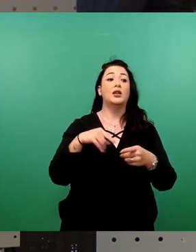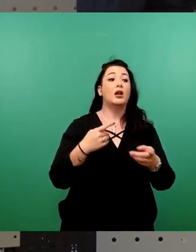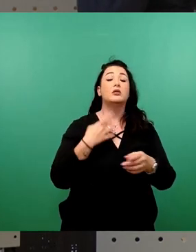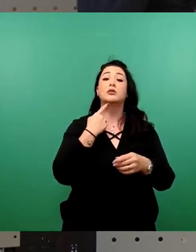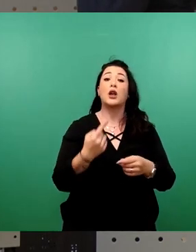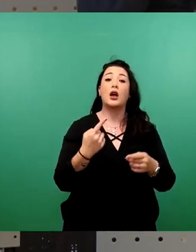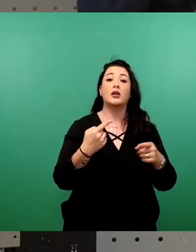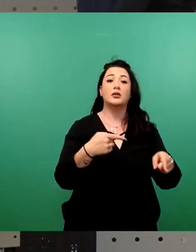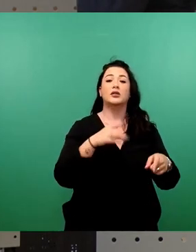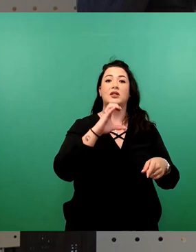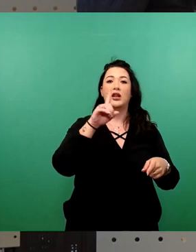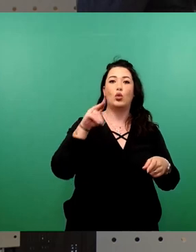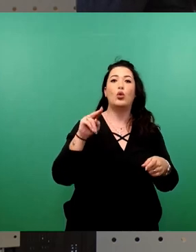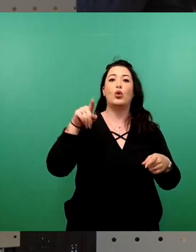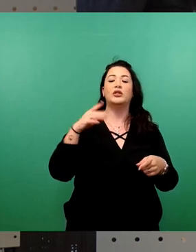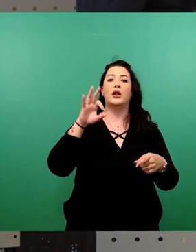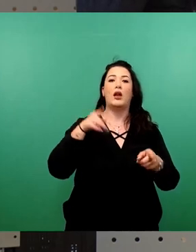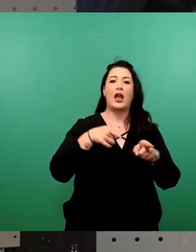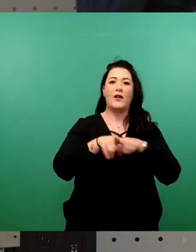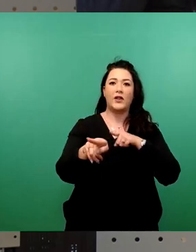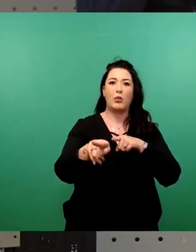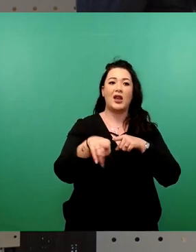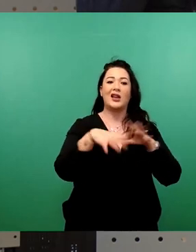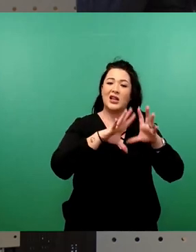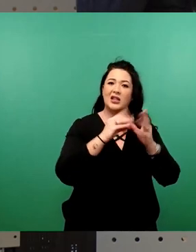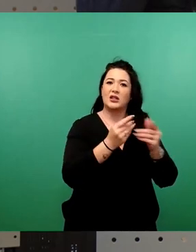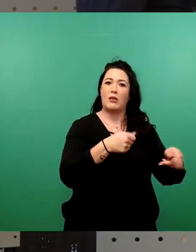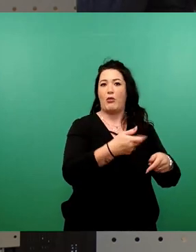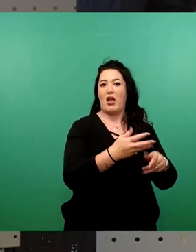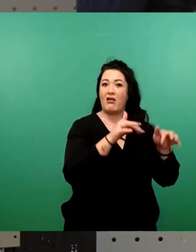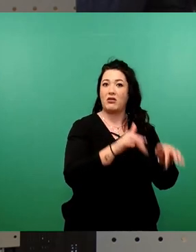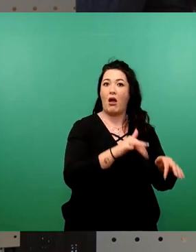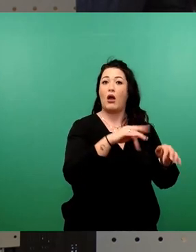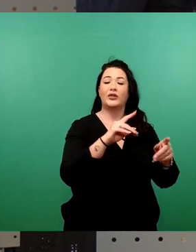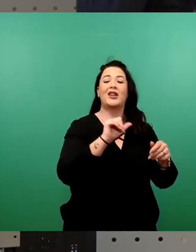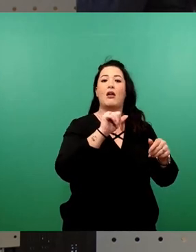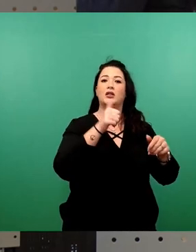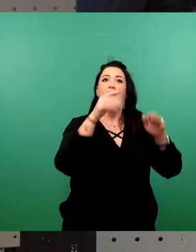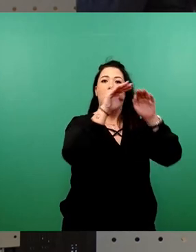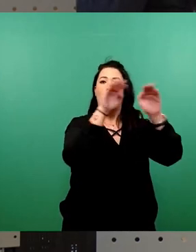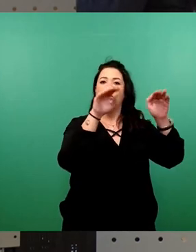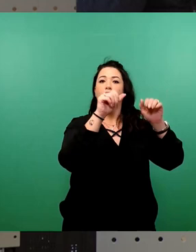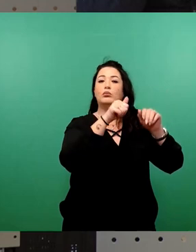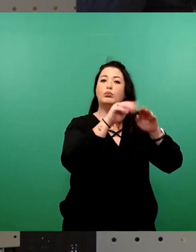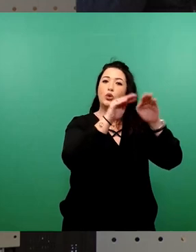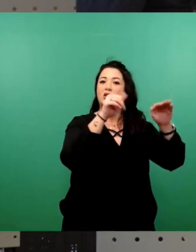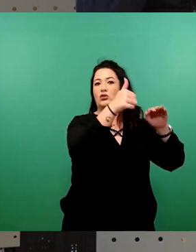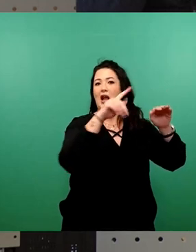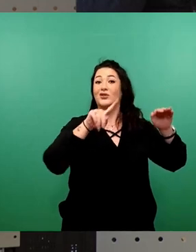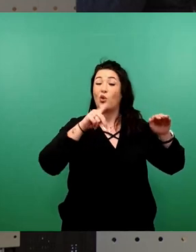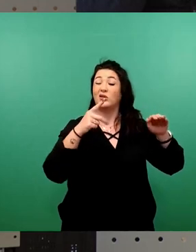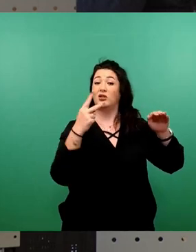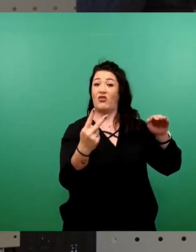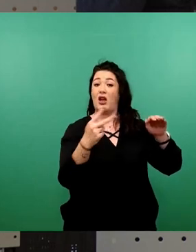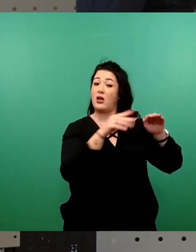Rat 16 von 70 Räten stellen, die ersten beiden Positionen in dieser Stadtspitze haben.